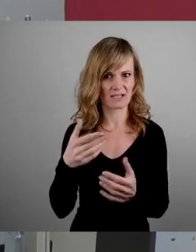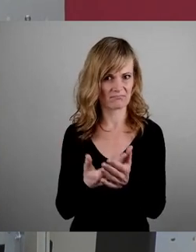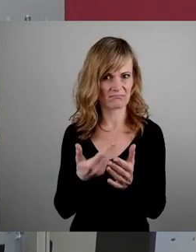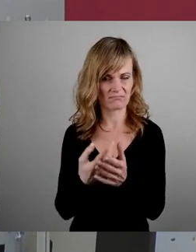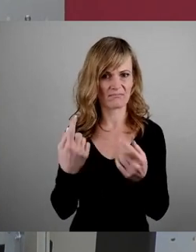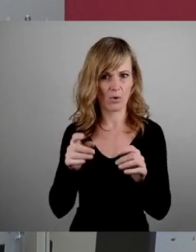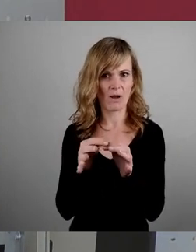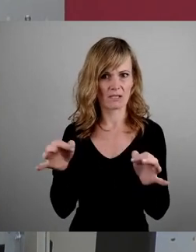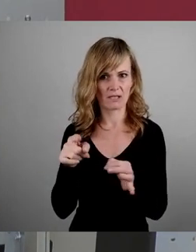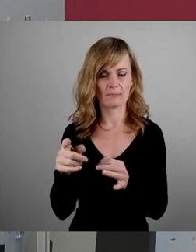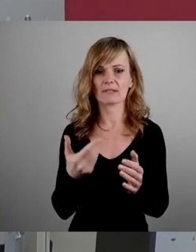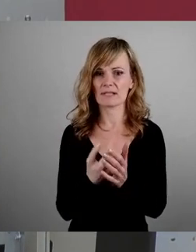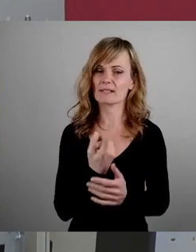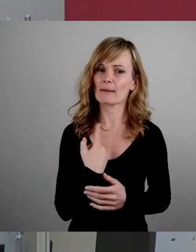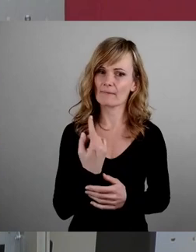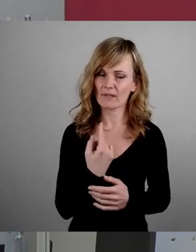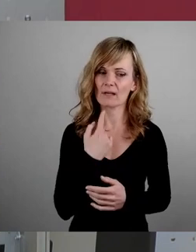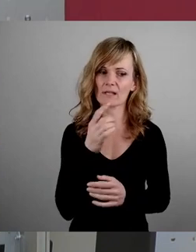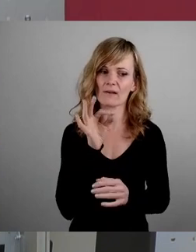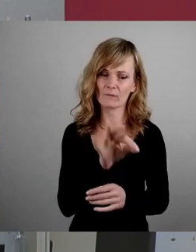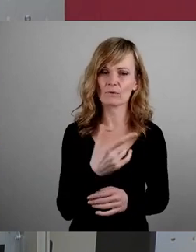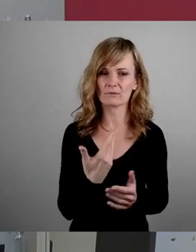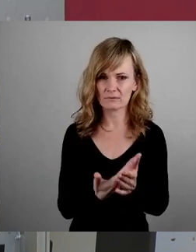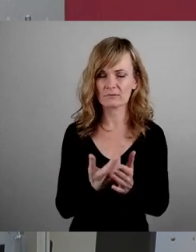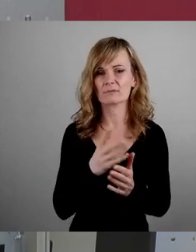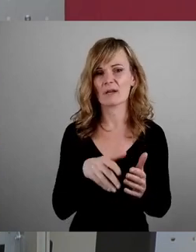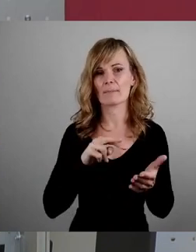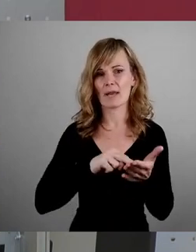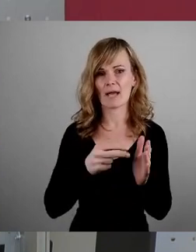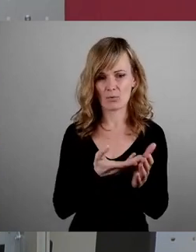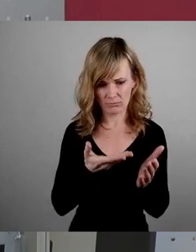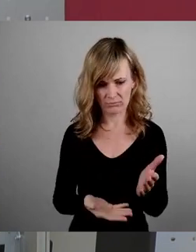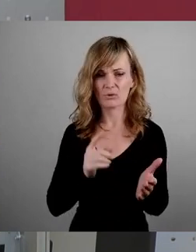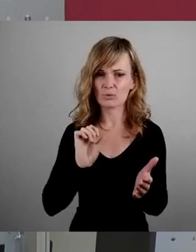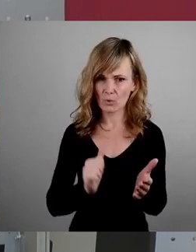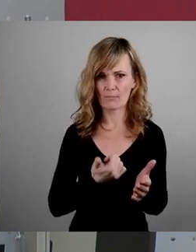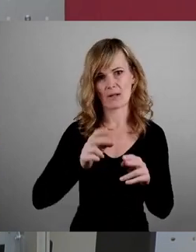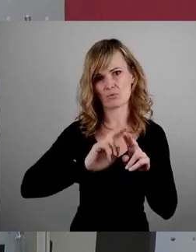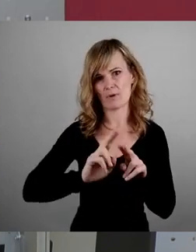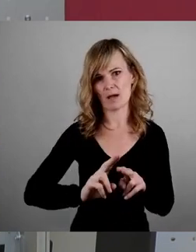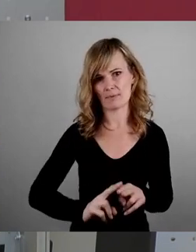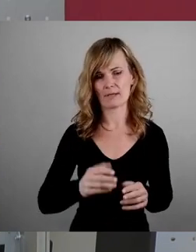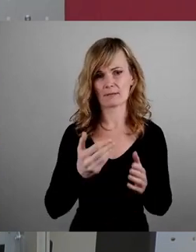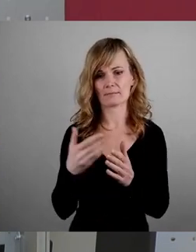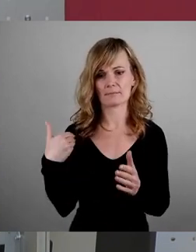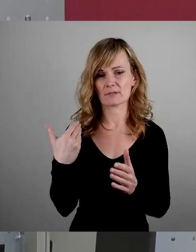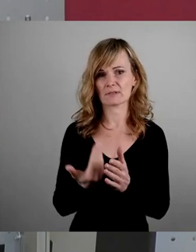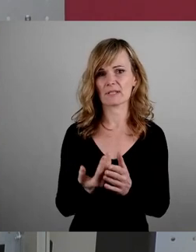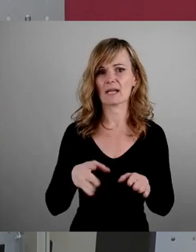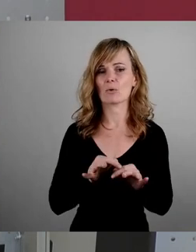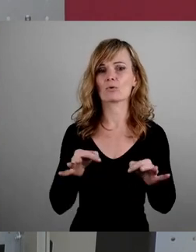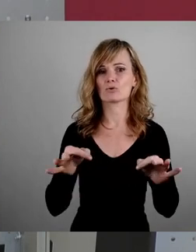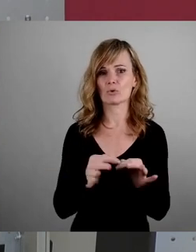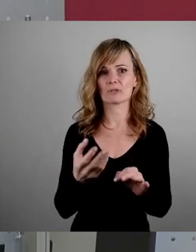uns im Bauausschuss dafür ausgesprochen, dass die vorgelegte Planung nochmal überarbeitet werden soll und so die bisher geplanten Grundstückseingriffe